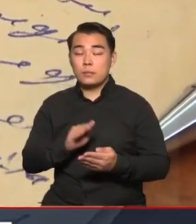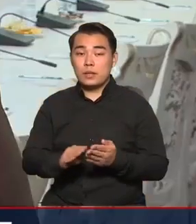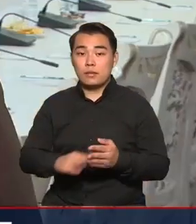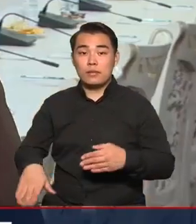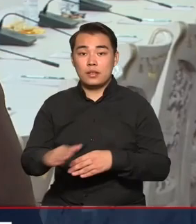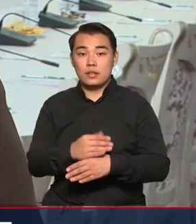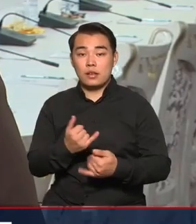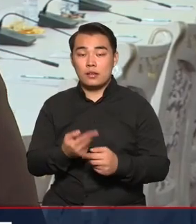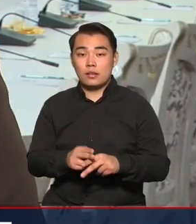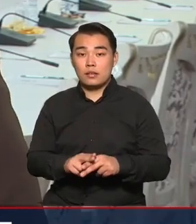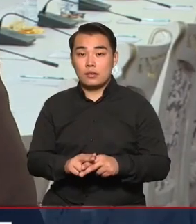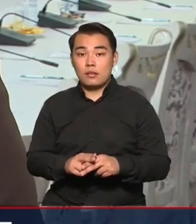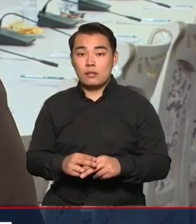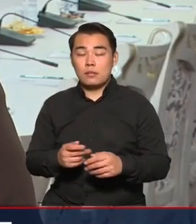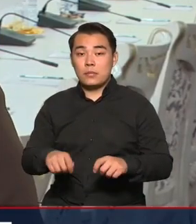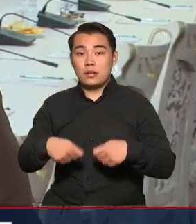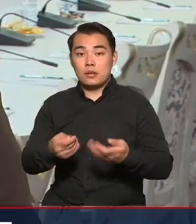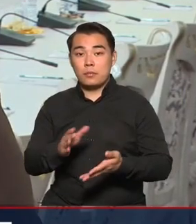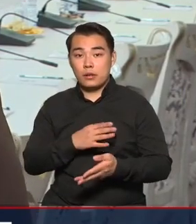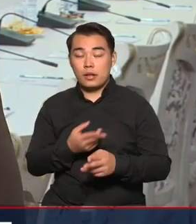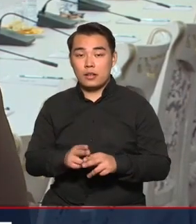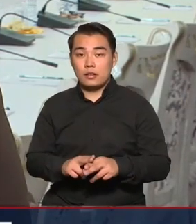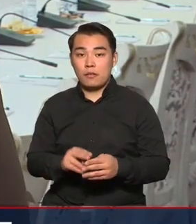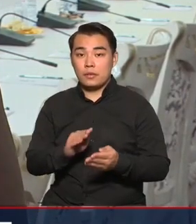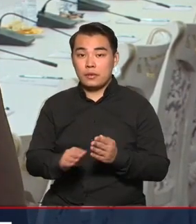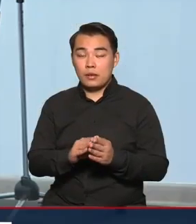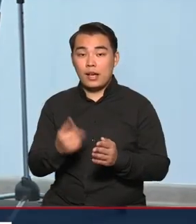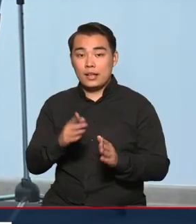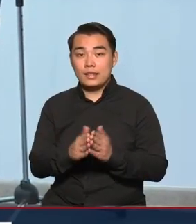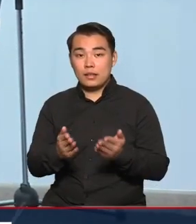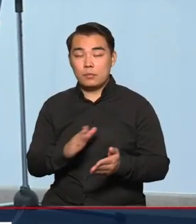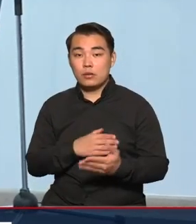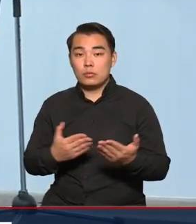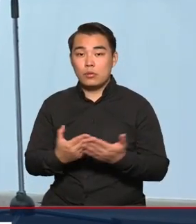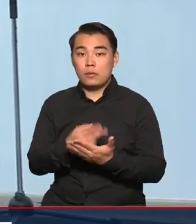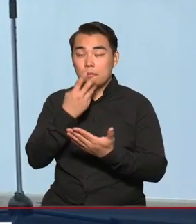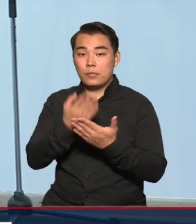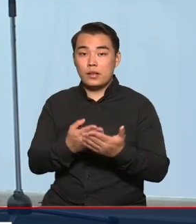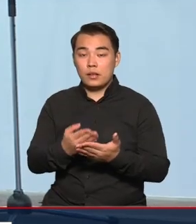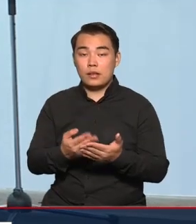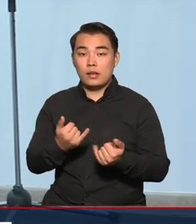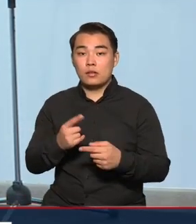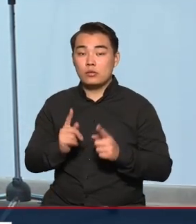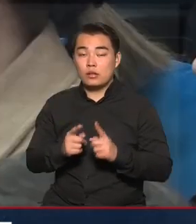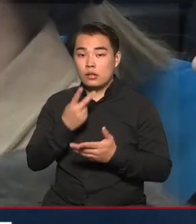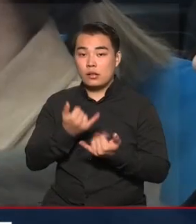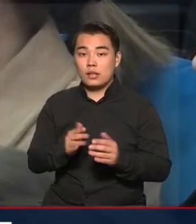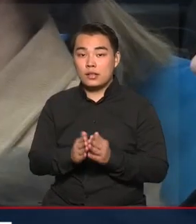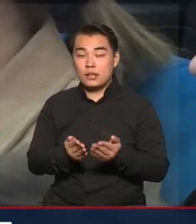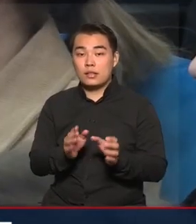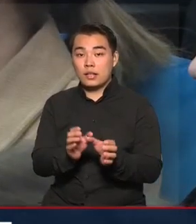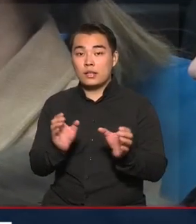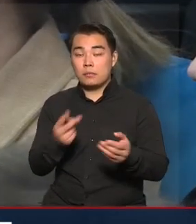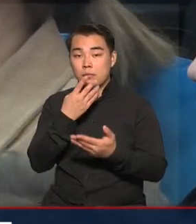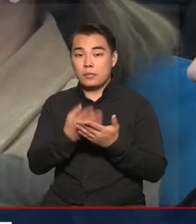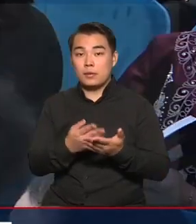барлық дүниені мұрасын бізге тапсырып кеткен осыны жүрген қып шығардық. Жаңа туынды ұлттық кітапханаға, Павлодардағы мәдени